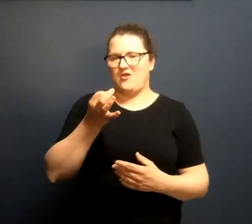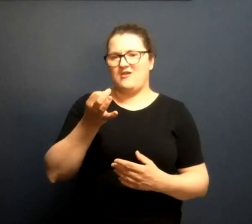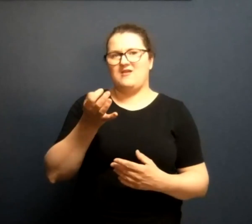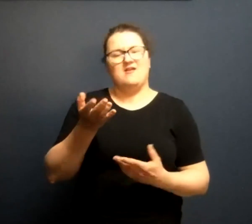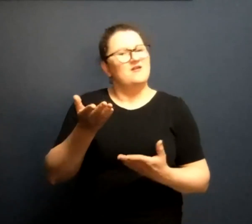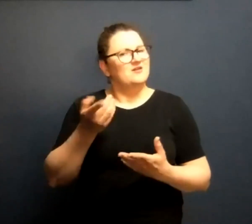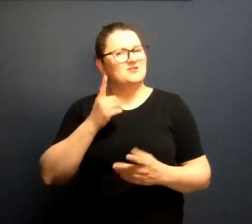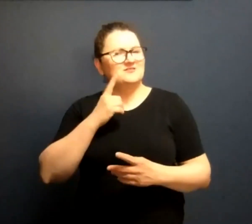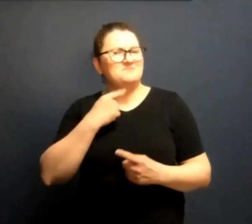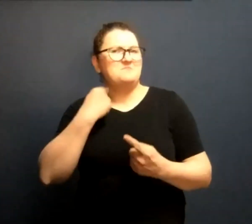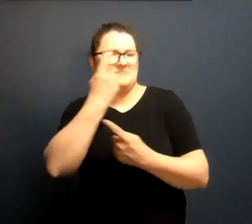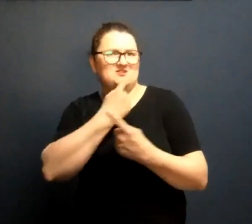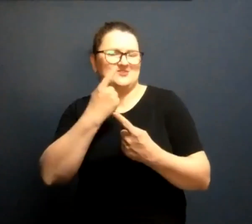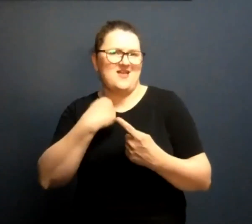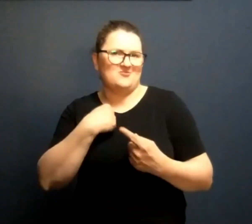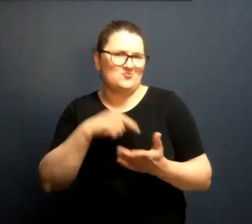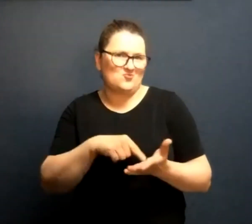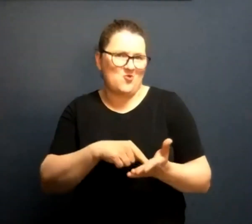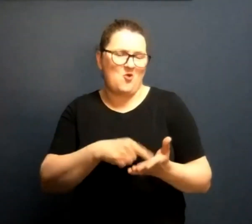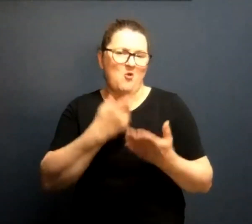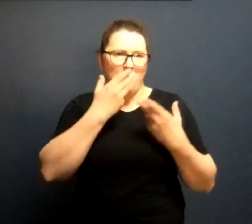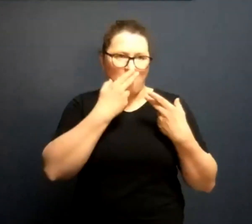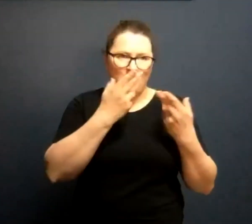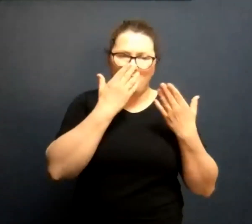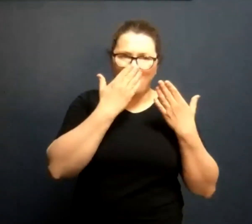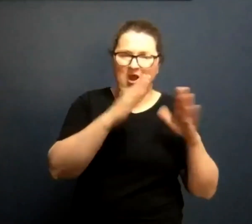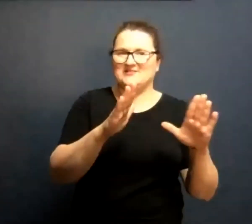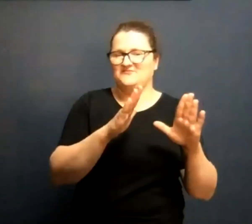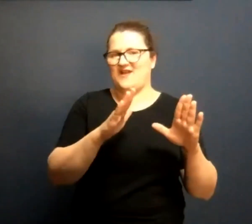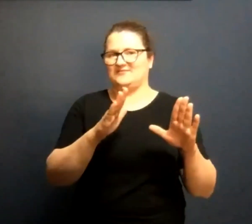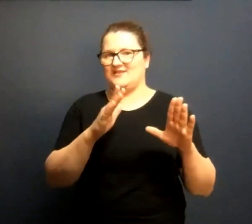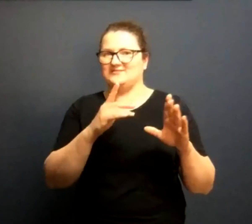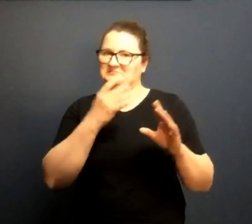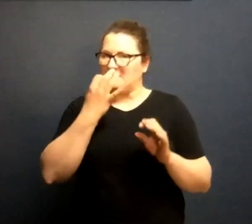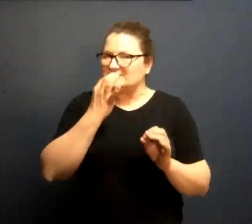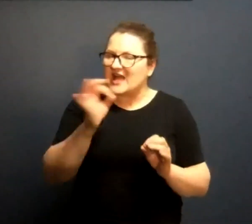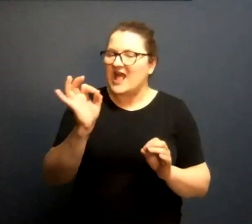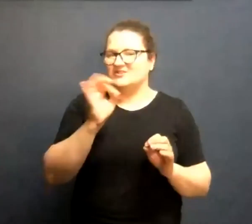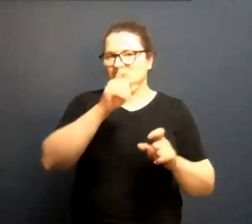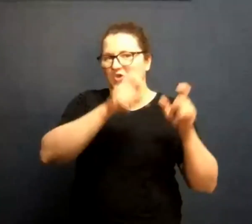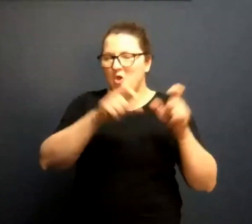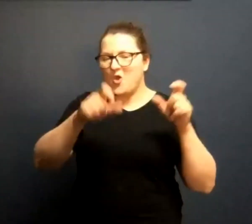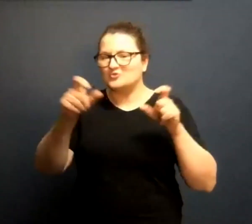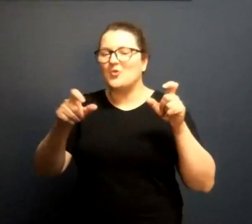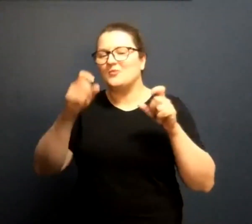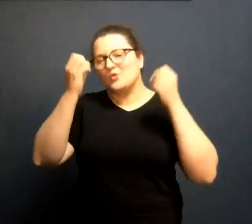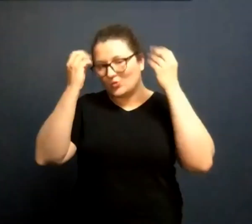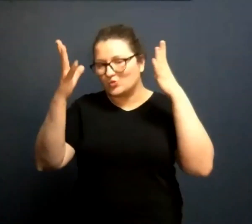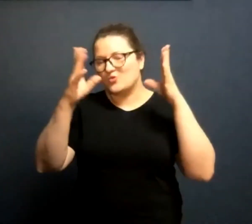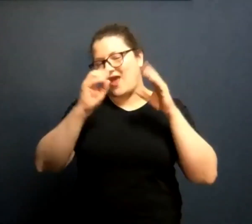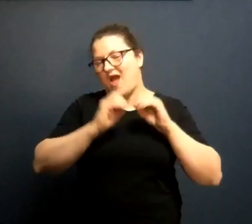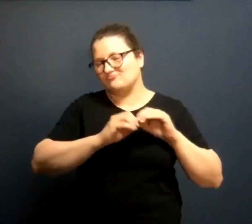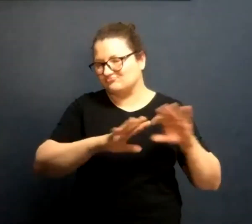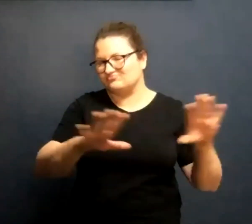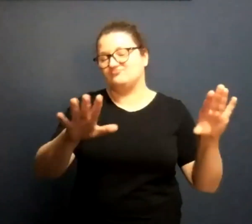sytuacja w sumie pozorowania, że tymi osobami przedstawionymi w kulturze popularnej są